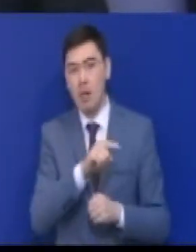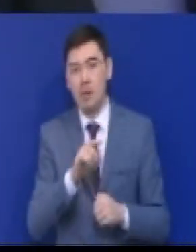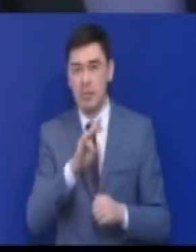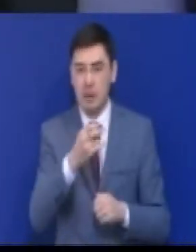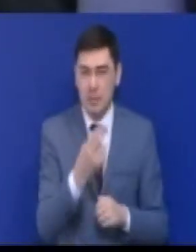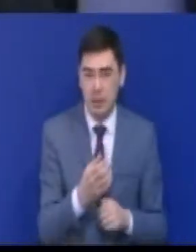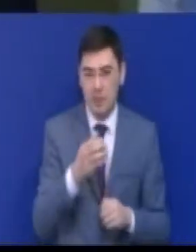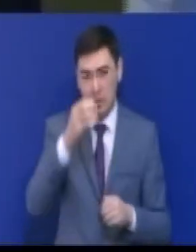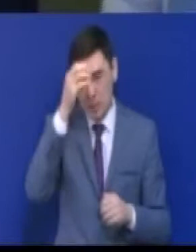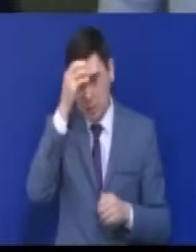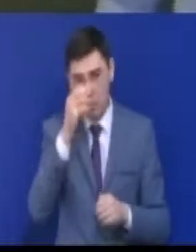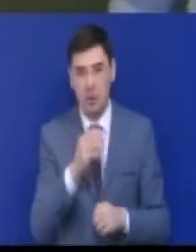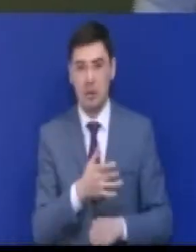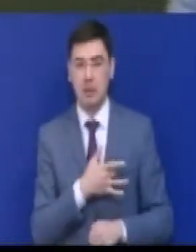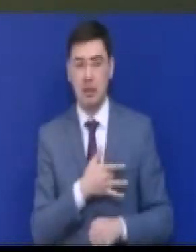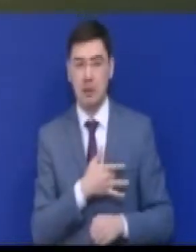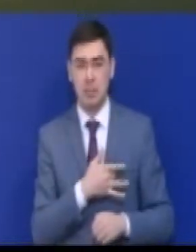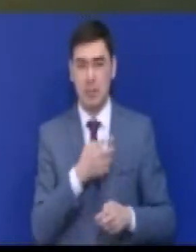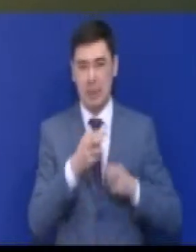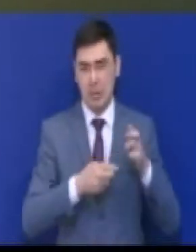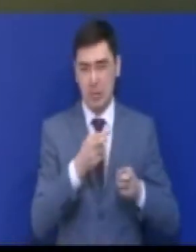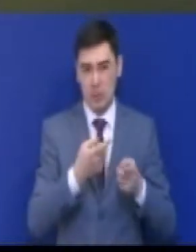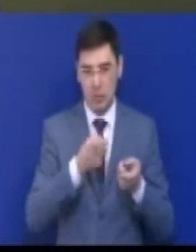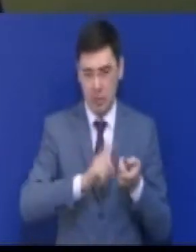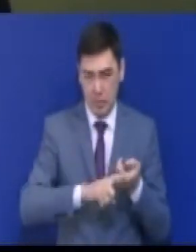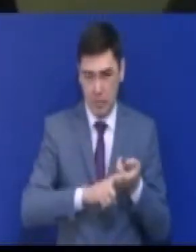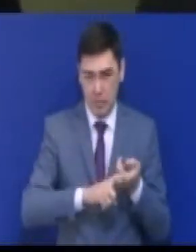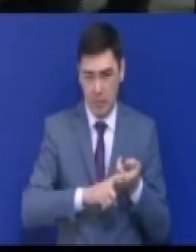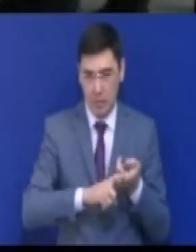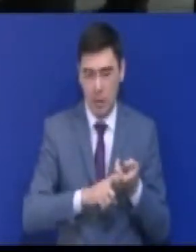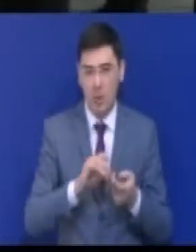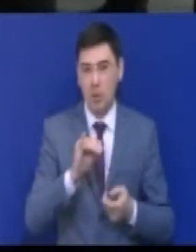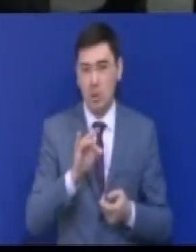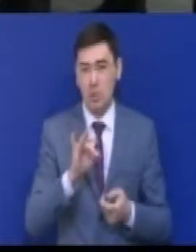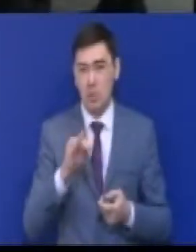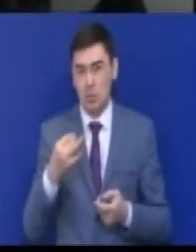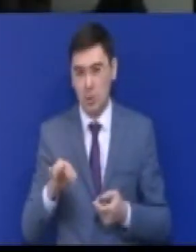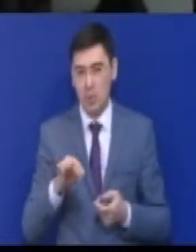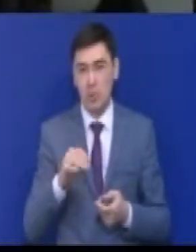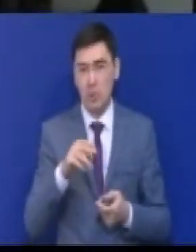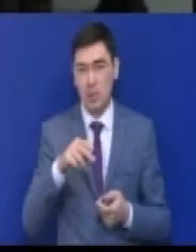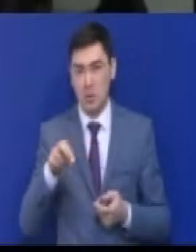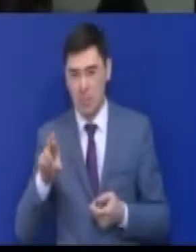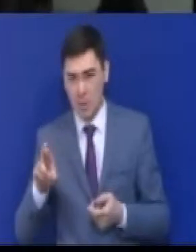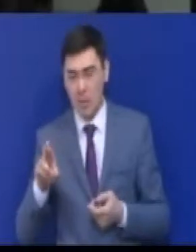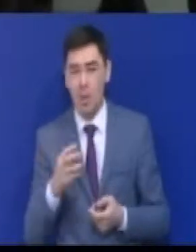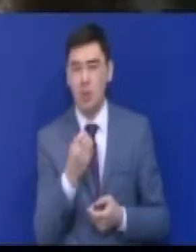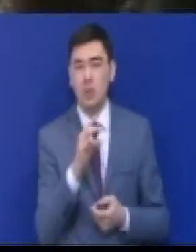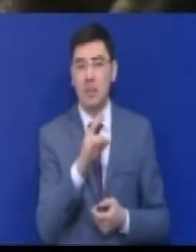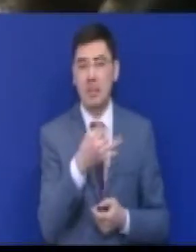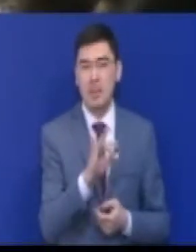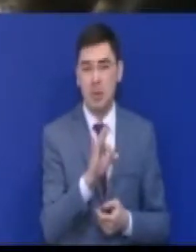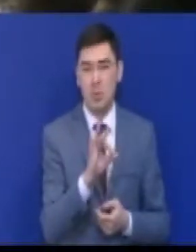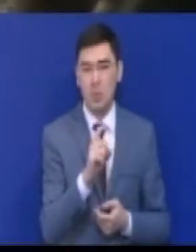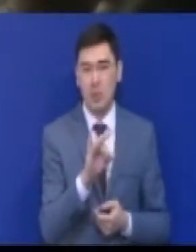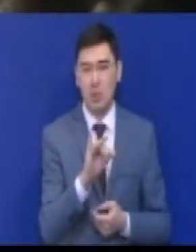ғылыми кардиохирургия орталығы акционерлік қоғамының басқарма төрағасы Юрий Пя, ұлттық нейрохирургия орталығының